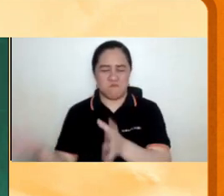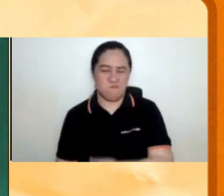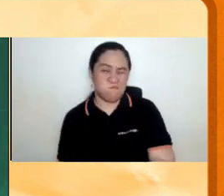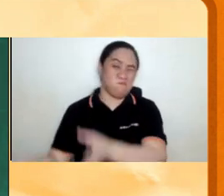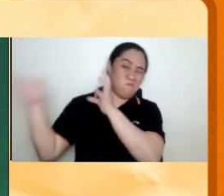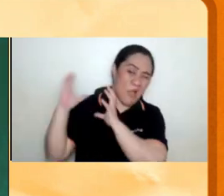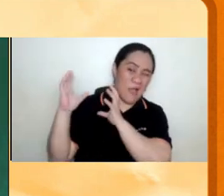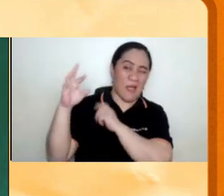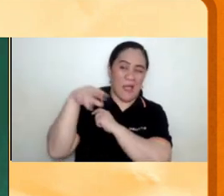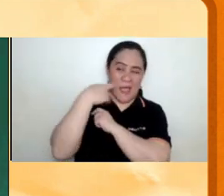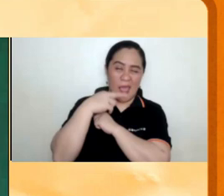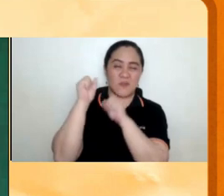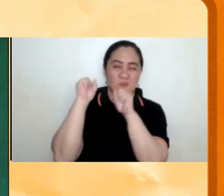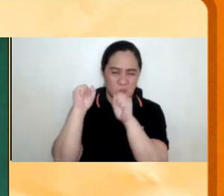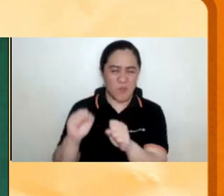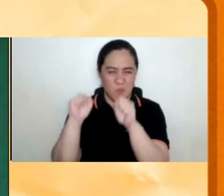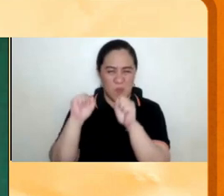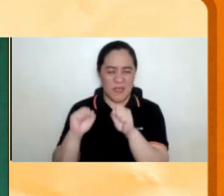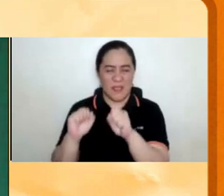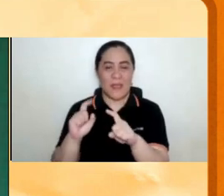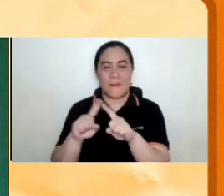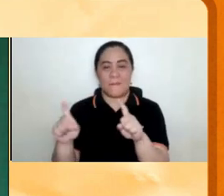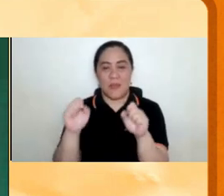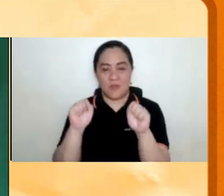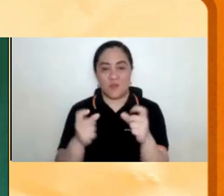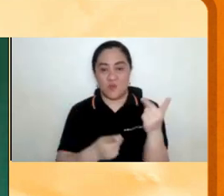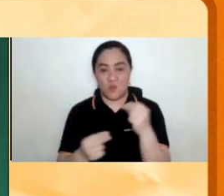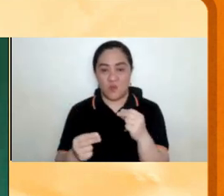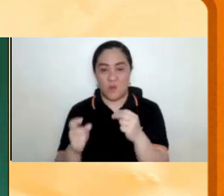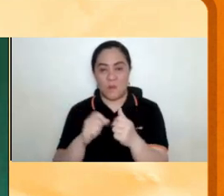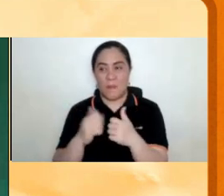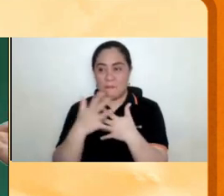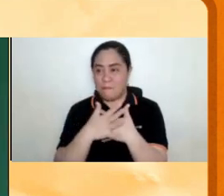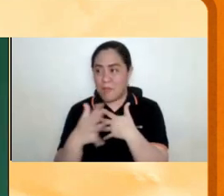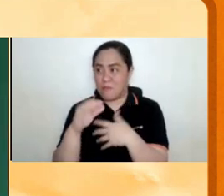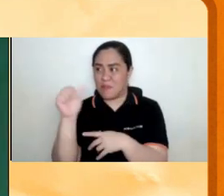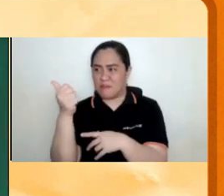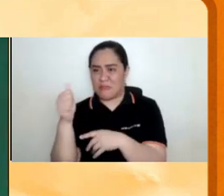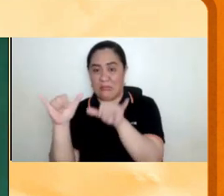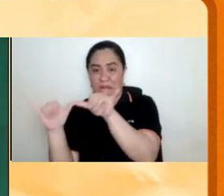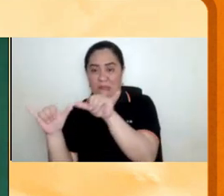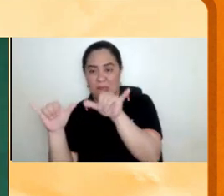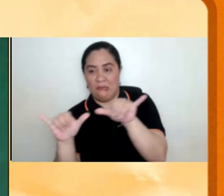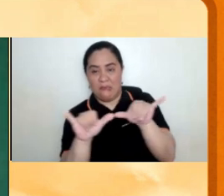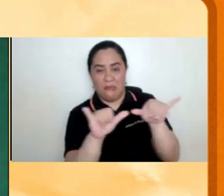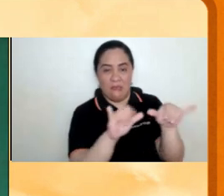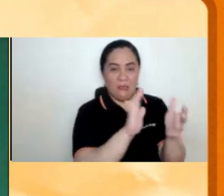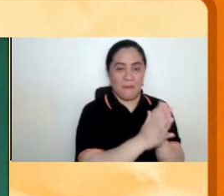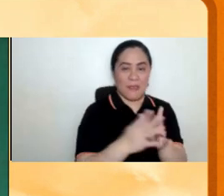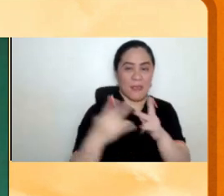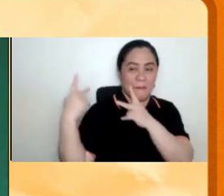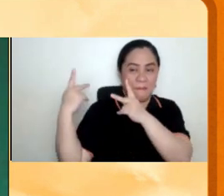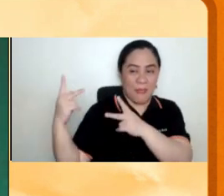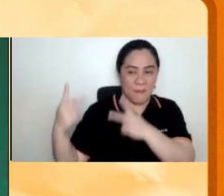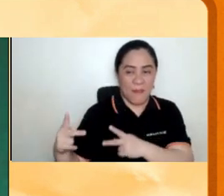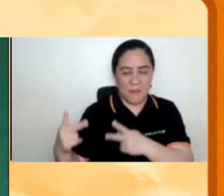ng bigas. Marahil, kaya niya itong kargahin ng mahigit 10 metro bago sumakit ang kanyang mga braso't